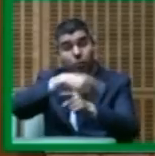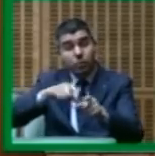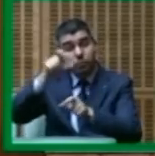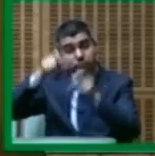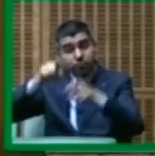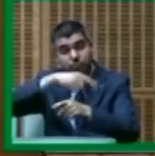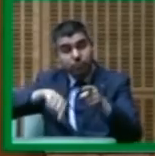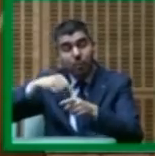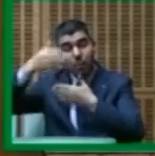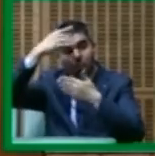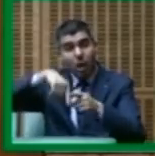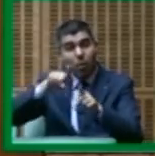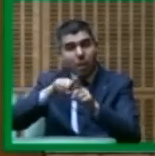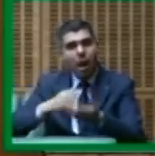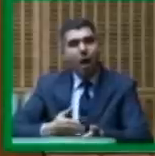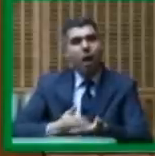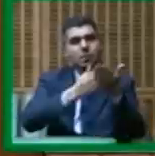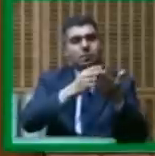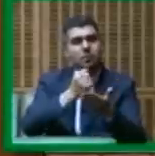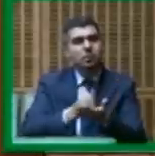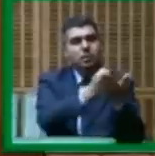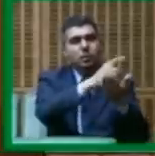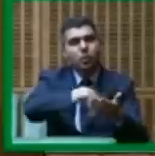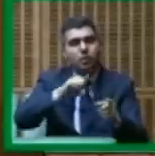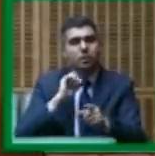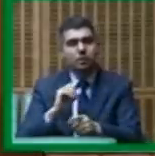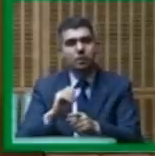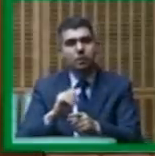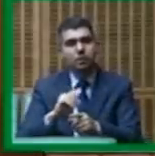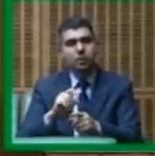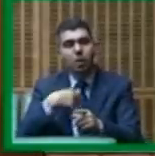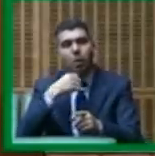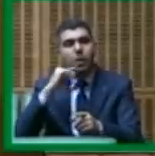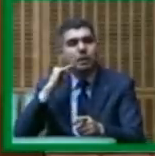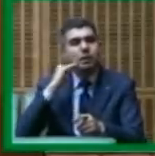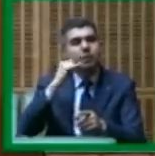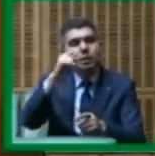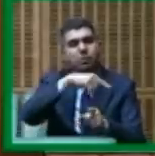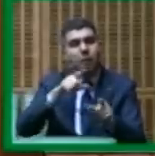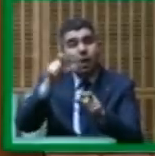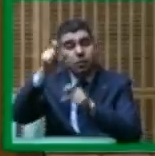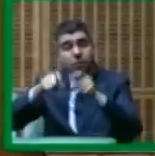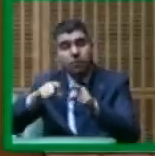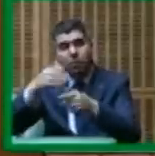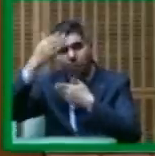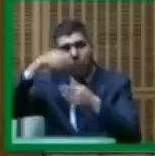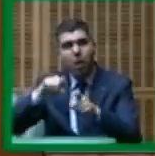الدولة كيربح المواطن. وعاوب هذه القضية الله يجزيكم بخير، راه المغاربة كيقولوا إلا عاش النسر